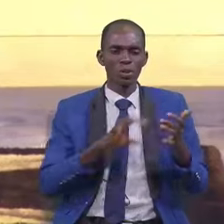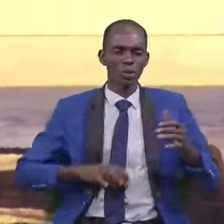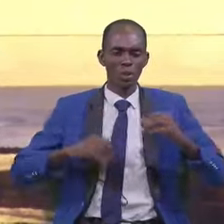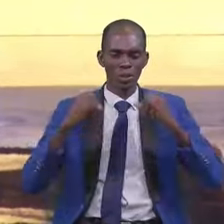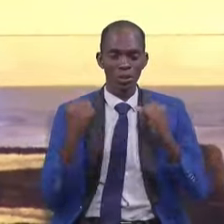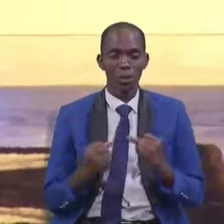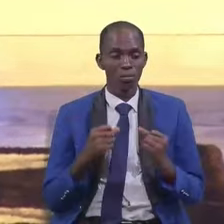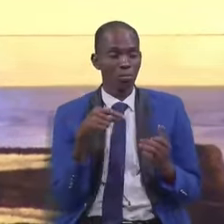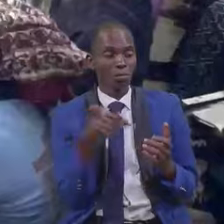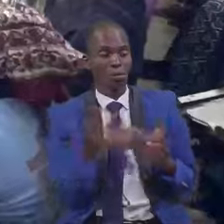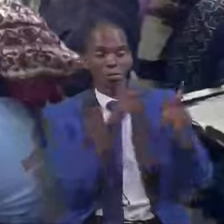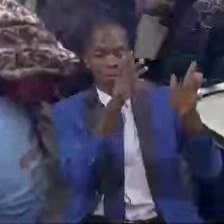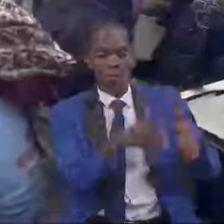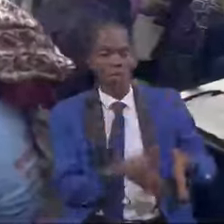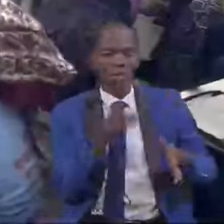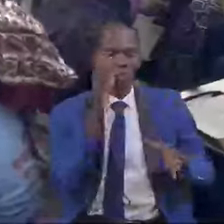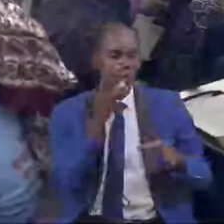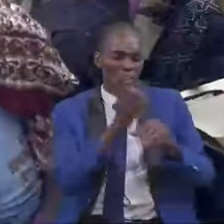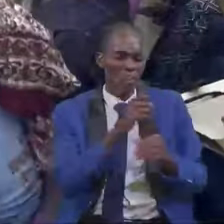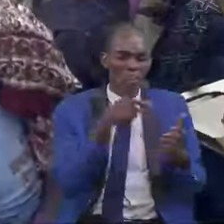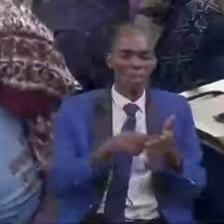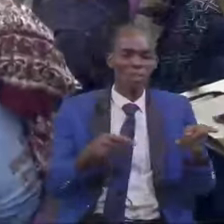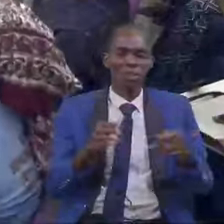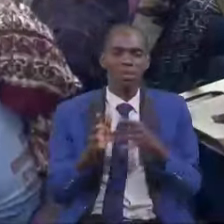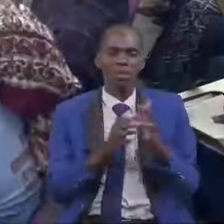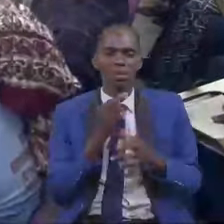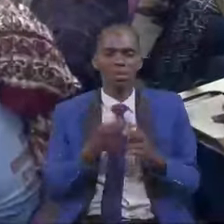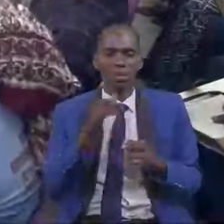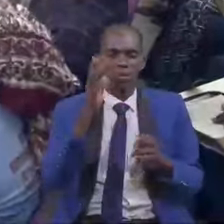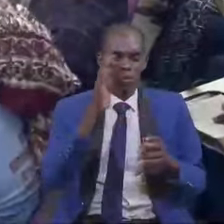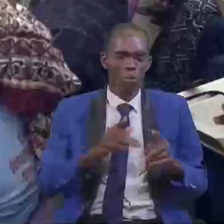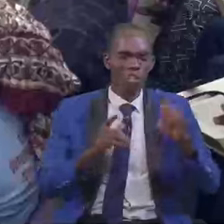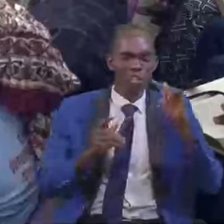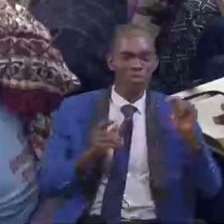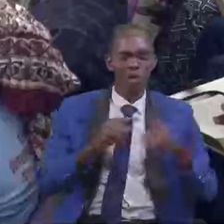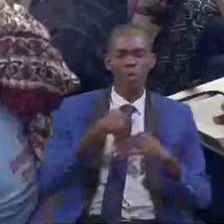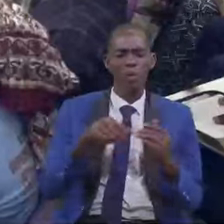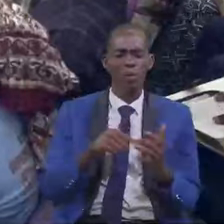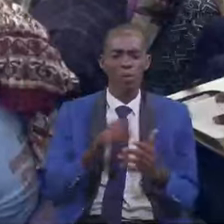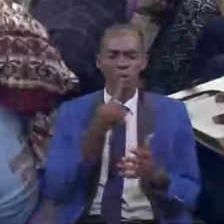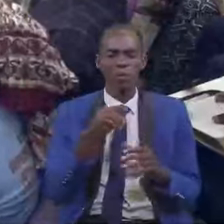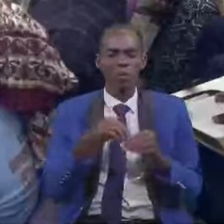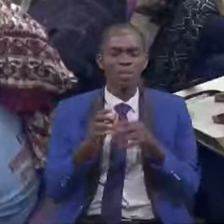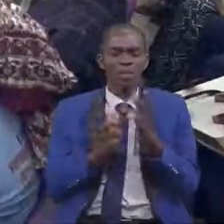vous aurez, vous l'aurez. Vous allez donner le témoignage de ce miracle. Et